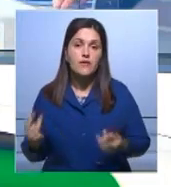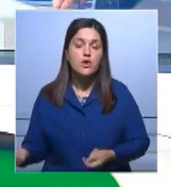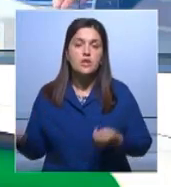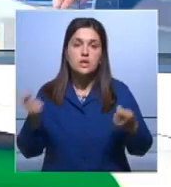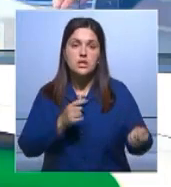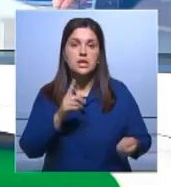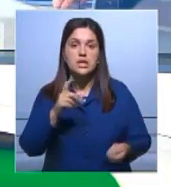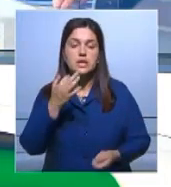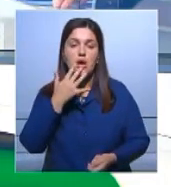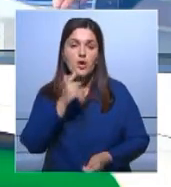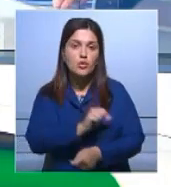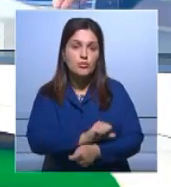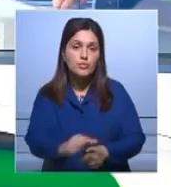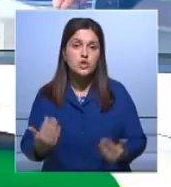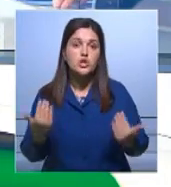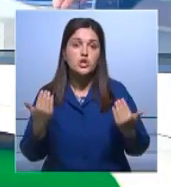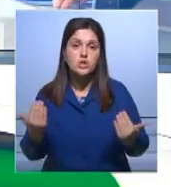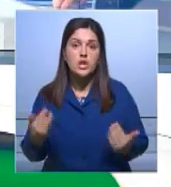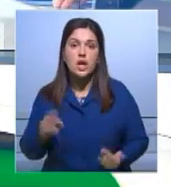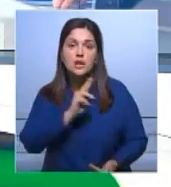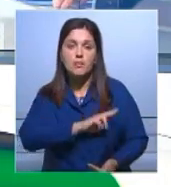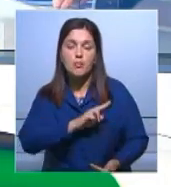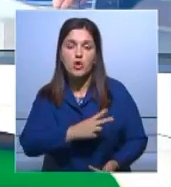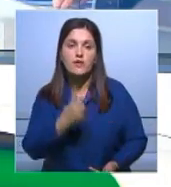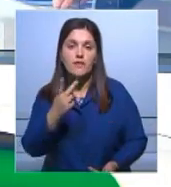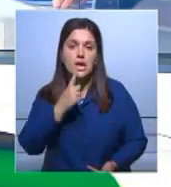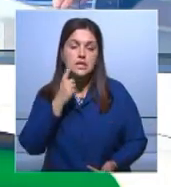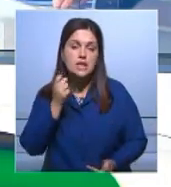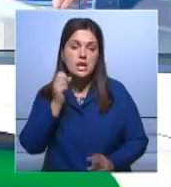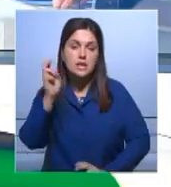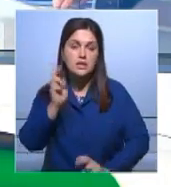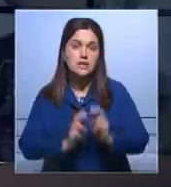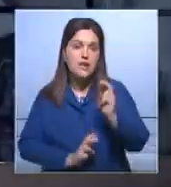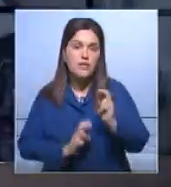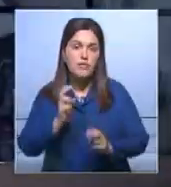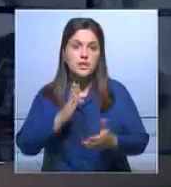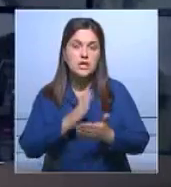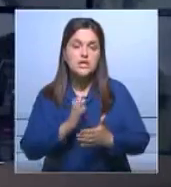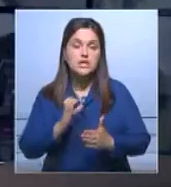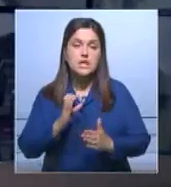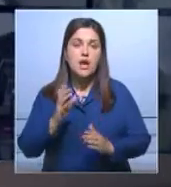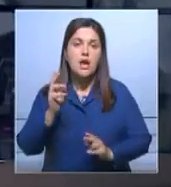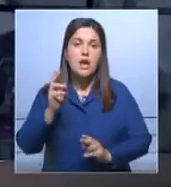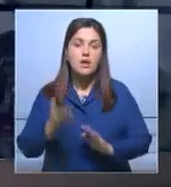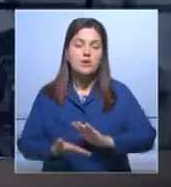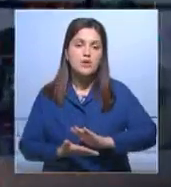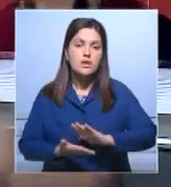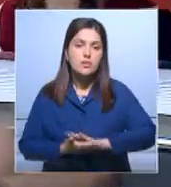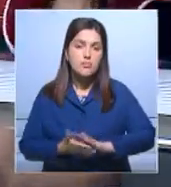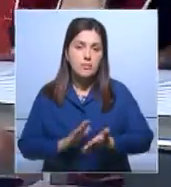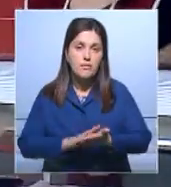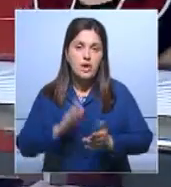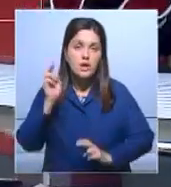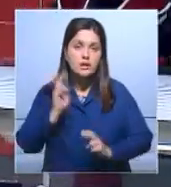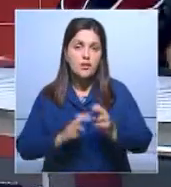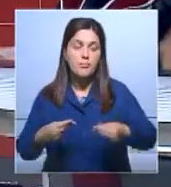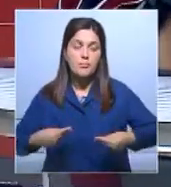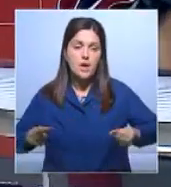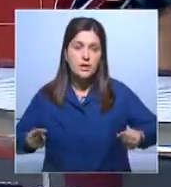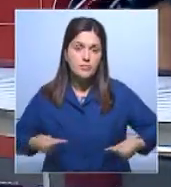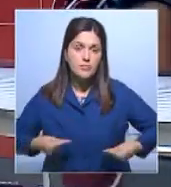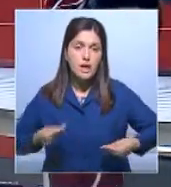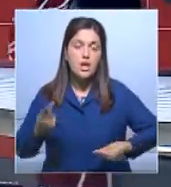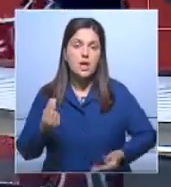повышением стоимости сырья. Его завозят из-за рубежа. Сейчас в регионе работают два сахарных завода. С